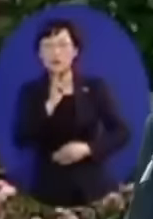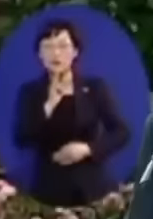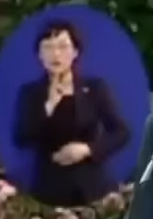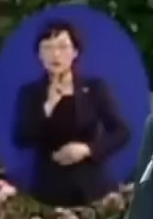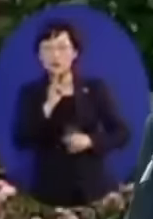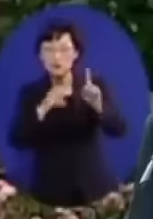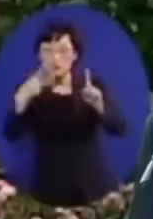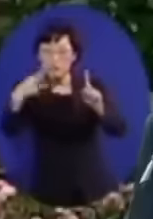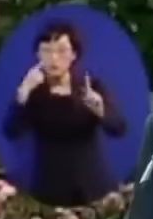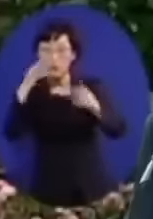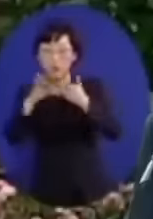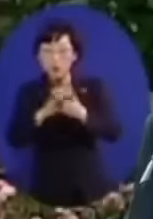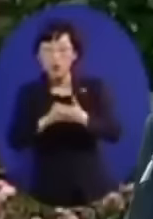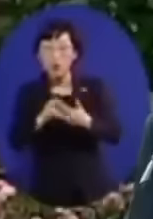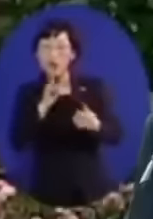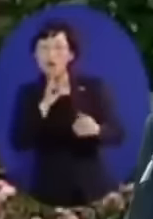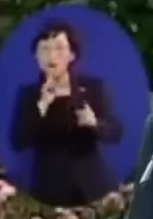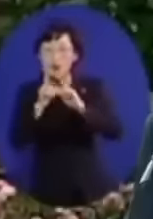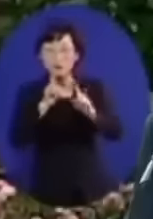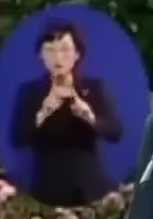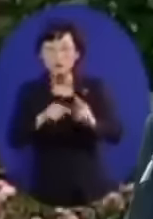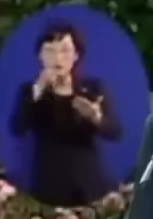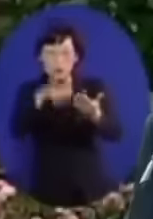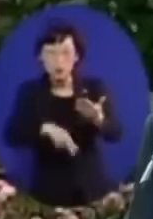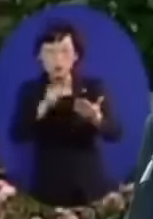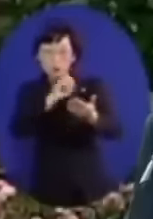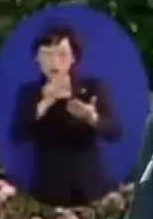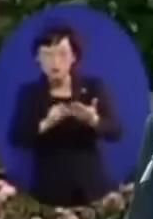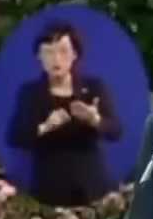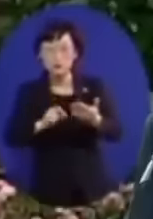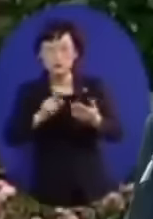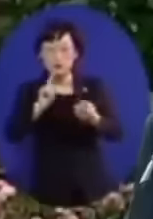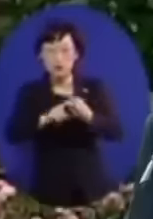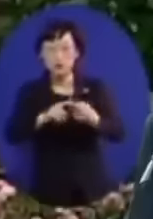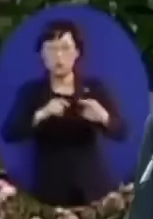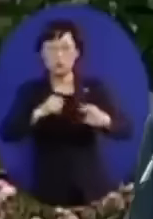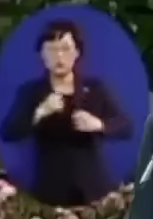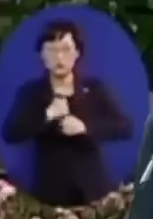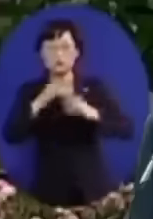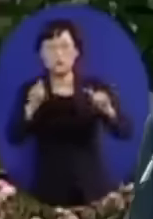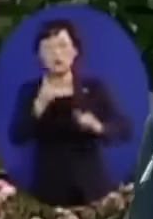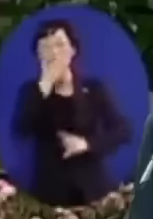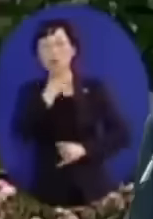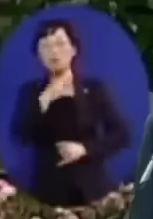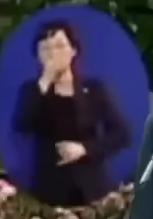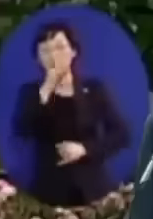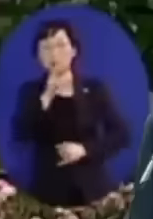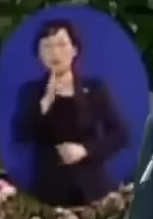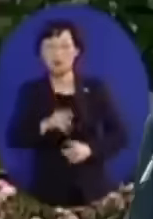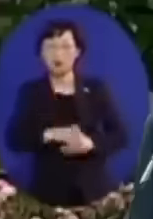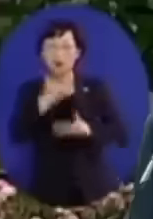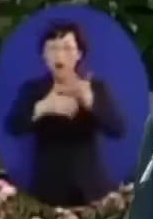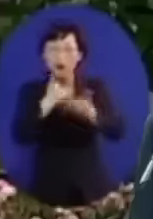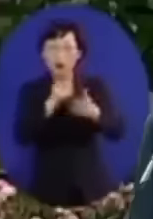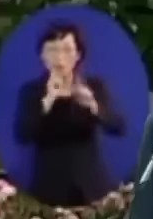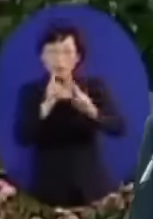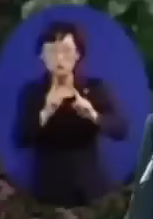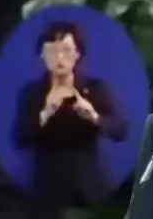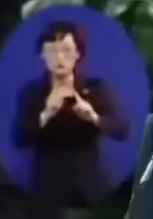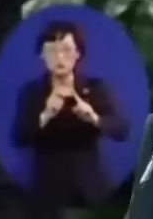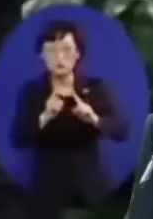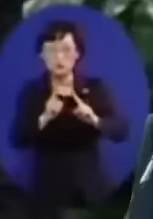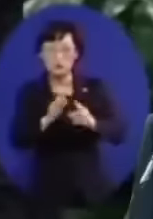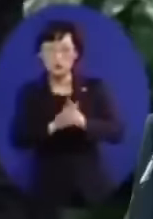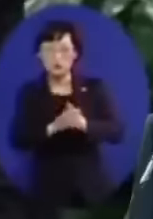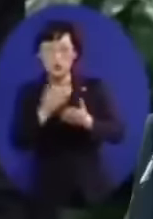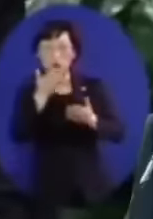말씀을 읽는 자와 듣는 자와 그 가운데 기록한 것을 지키는 자는 복이 있다. 하나님 말씀에는 복이 함께 따르고